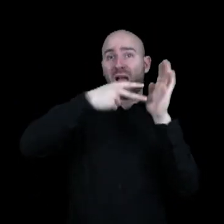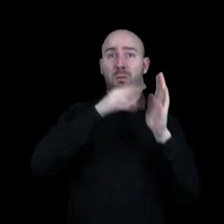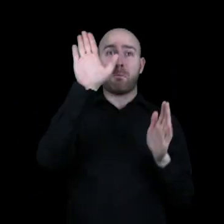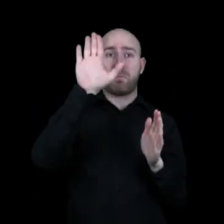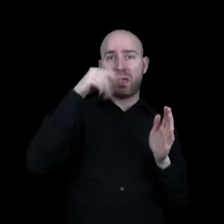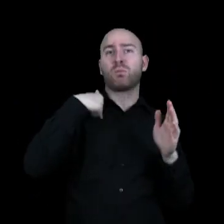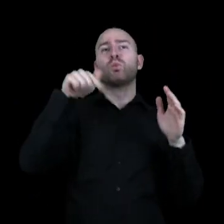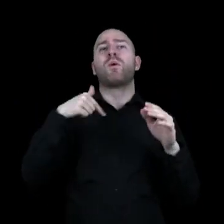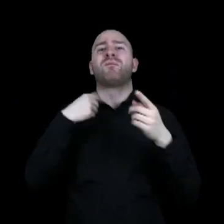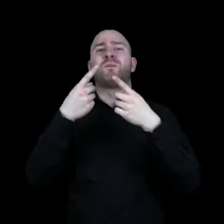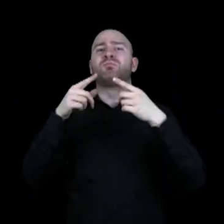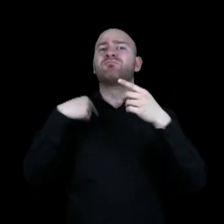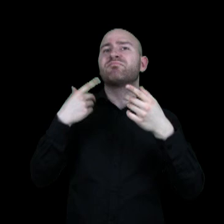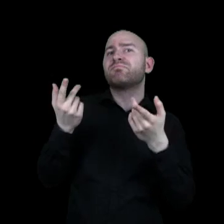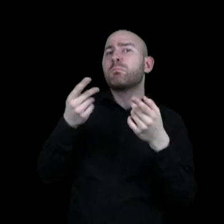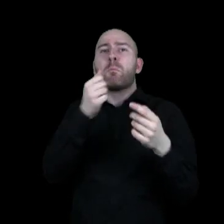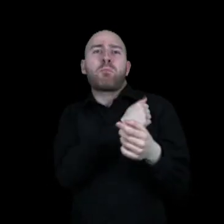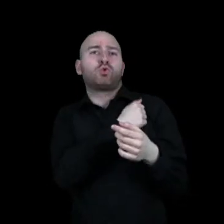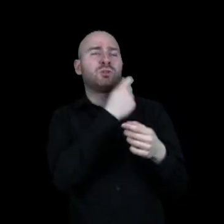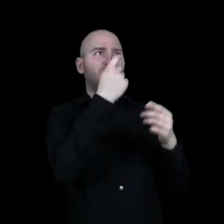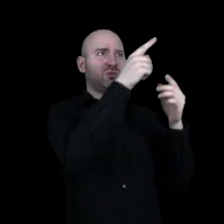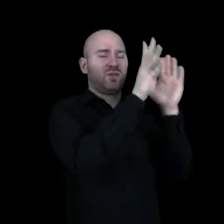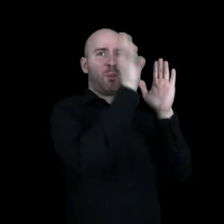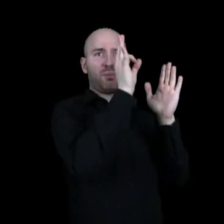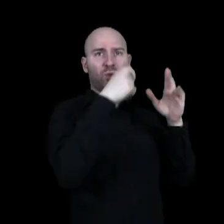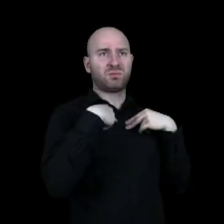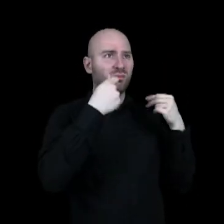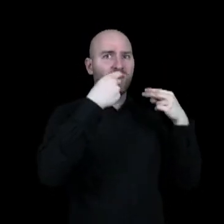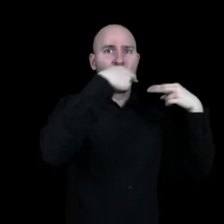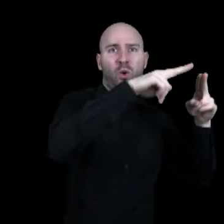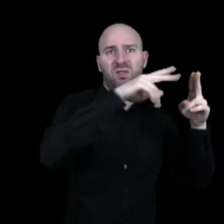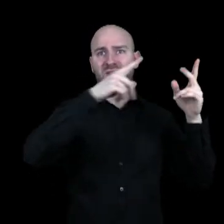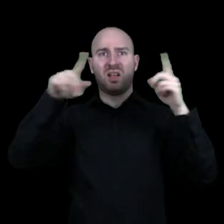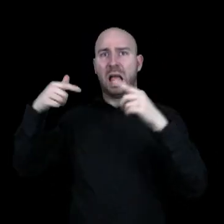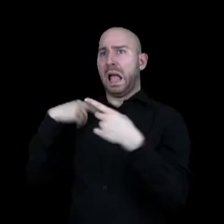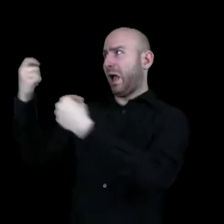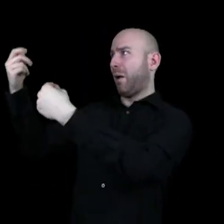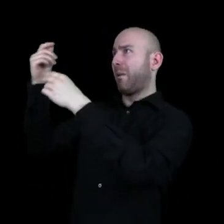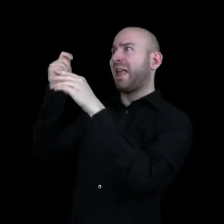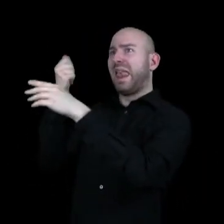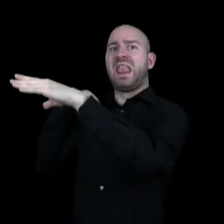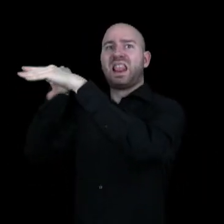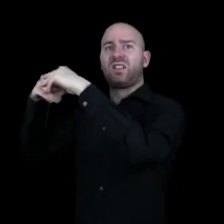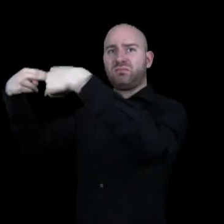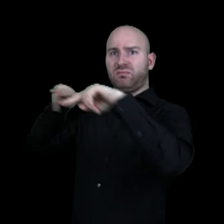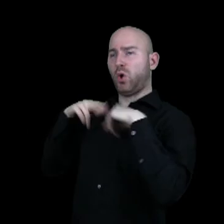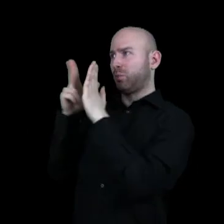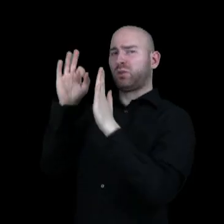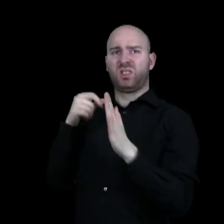tknę niczego, co ma jeszcze niższy zwrot realny. Gdybym mógł zrealizować zadanie B, ale musiałbym pożyczyć pieniądze,